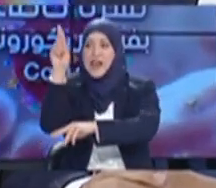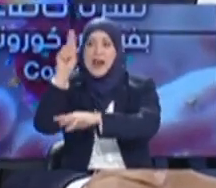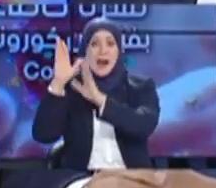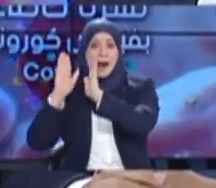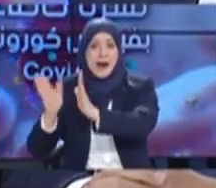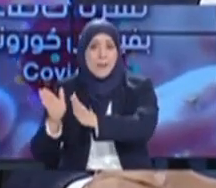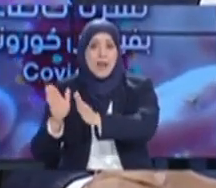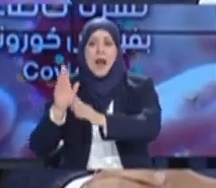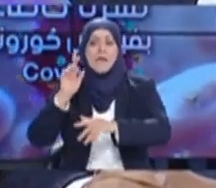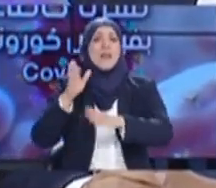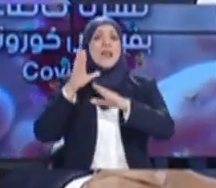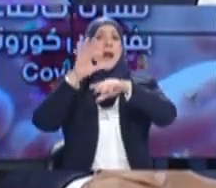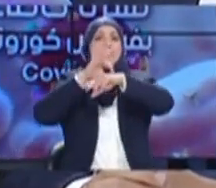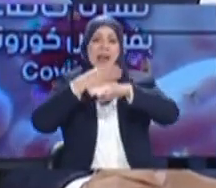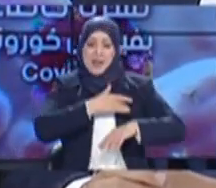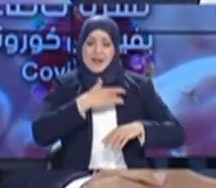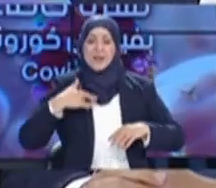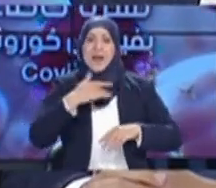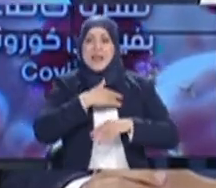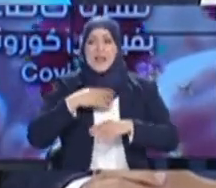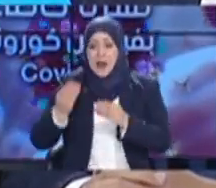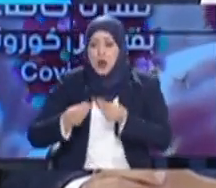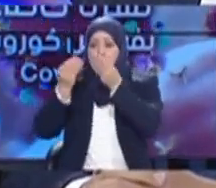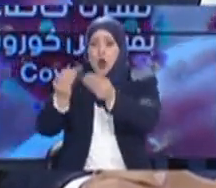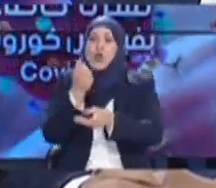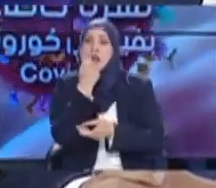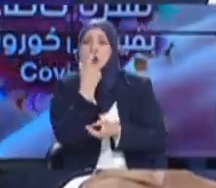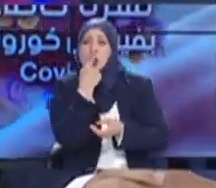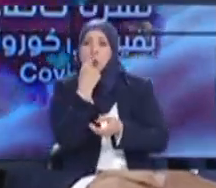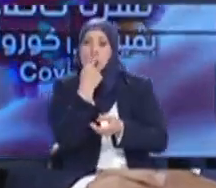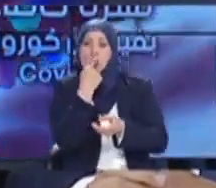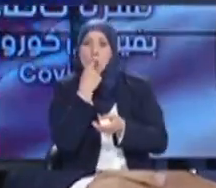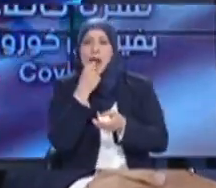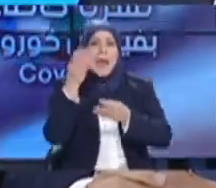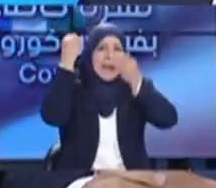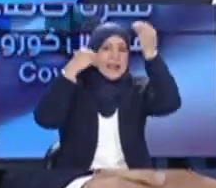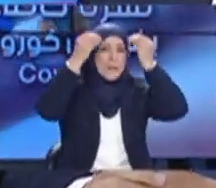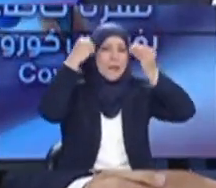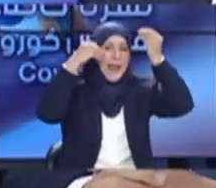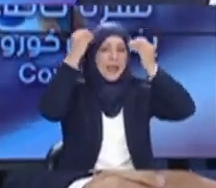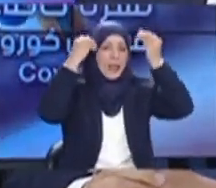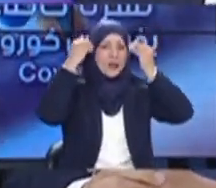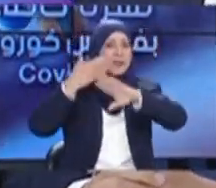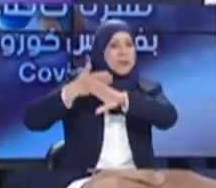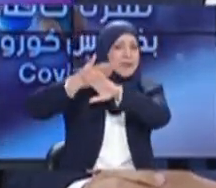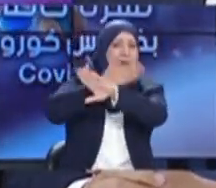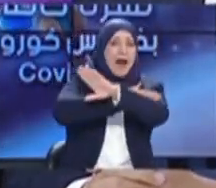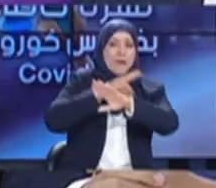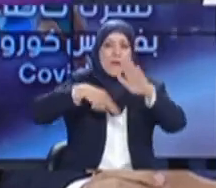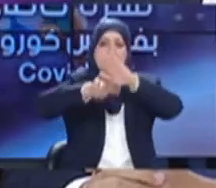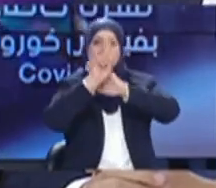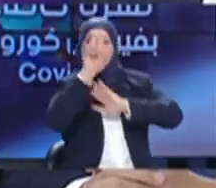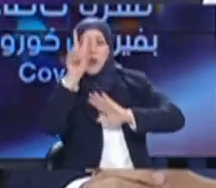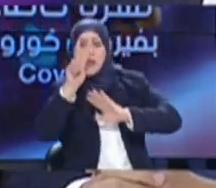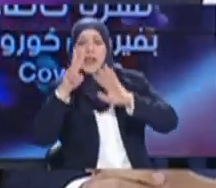في الامراض الصدريه مش نعطيوهم الدويات اللي هي تجربت على السارس كوفي في 2002